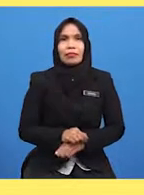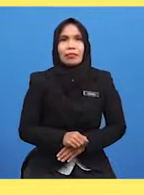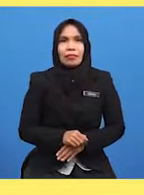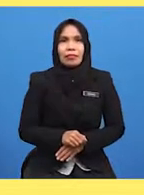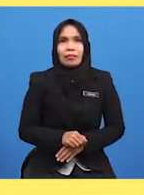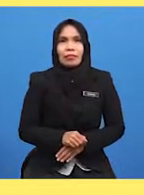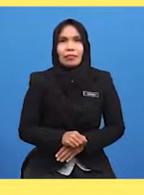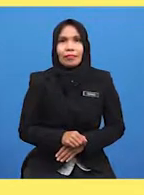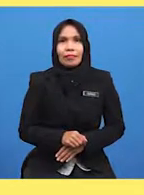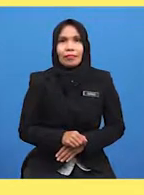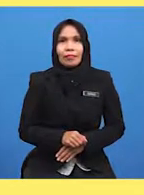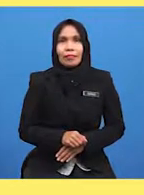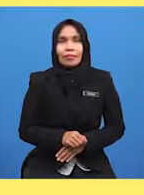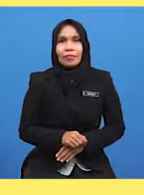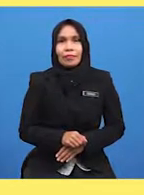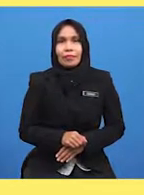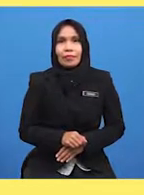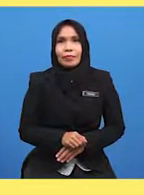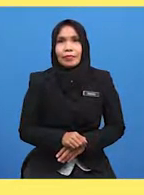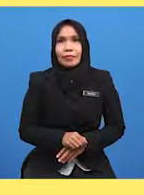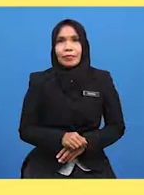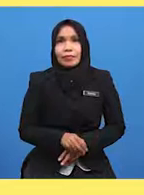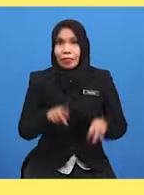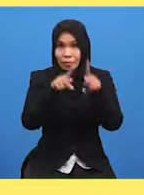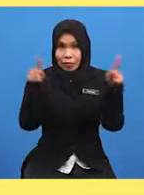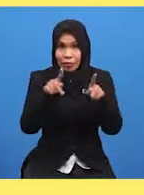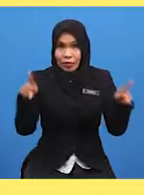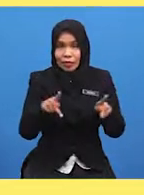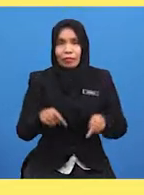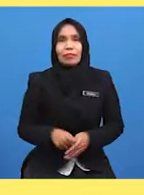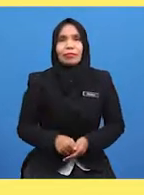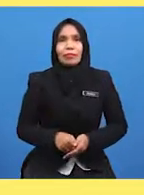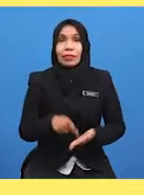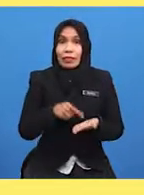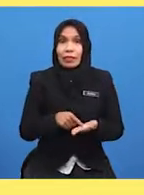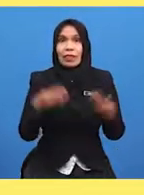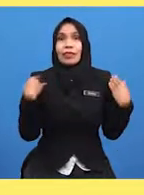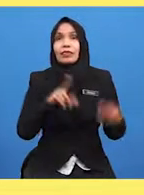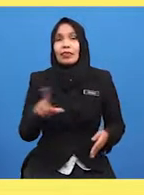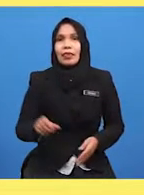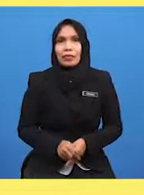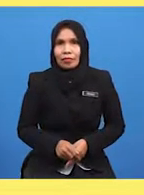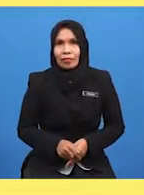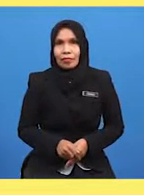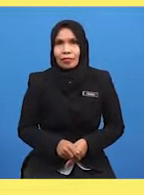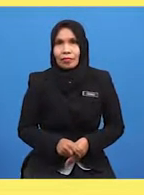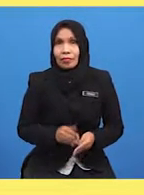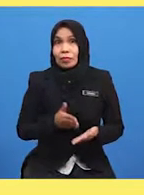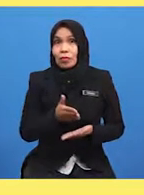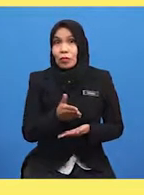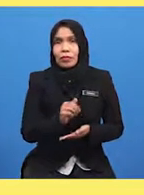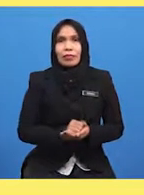ke negara-negara Asia Tenggara di Instagram so termasuk tanah Melayu